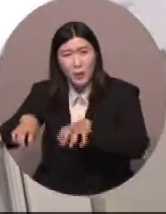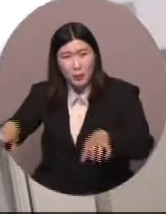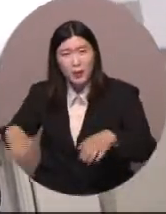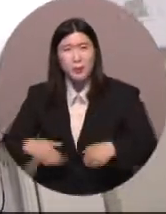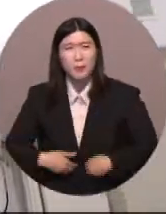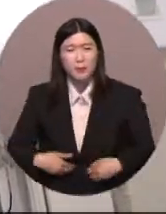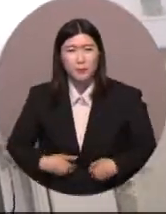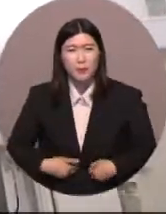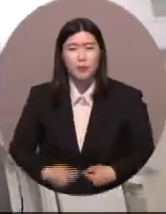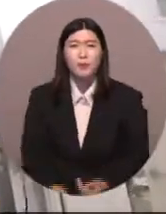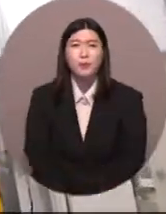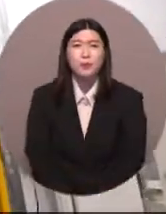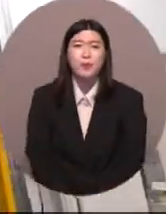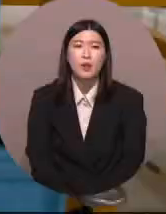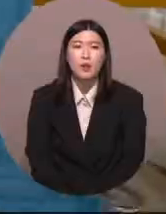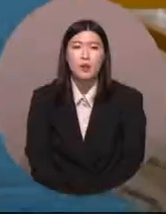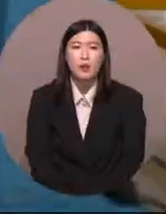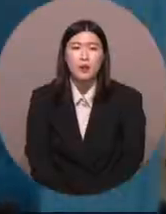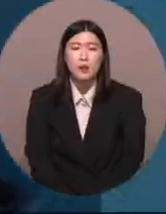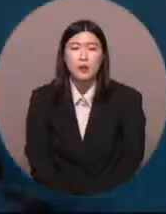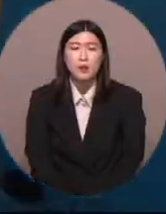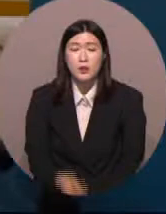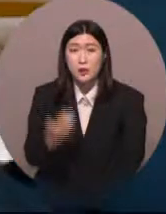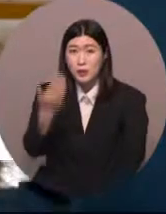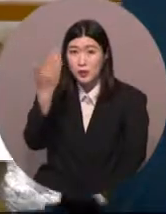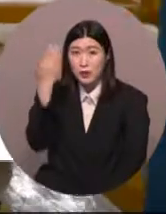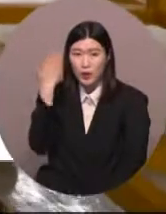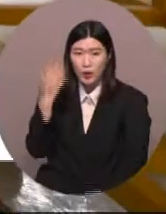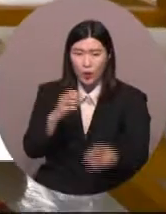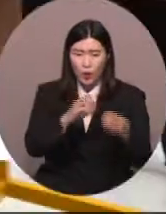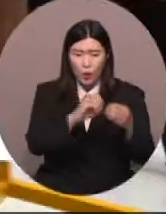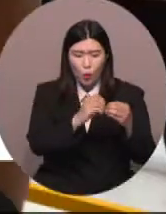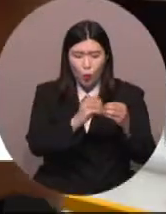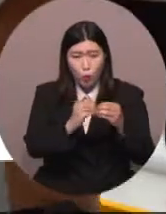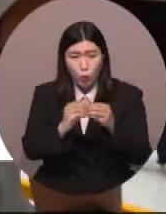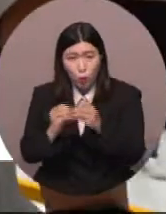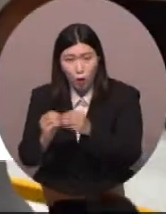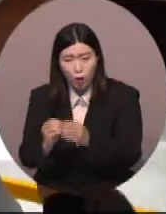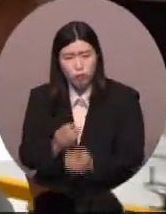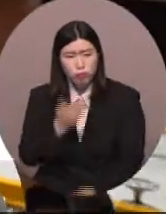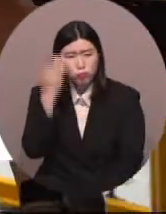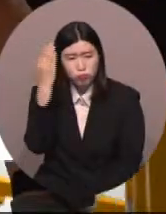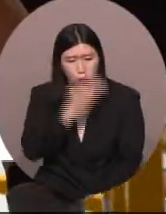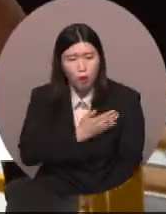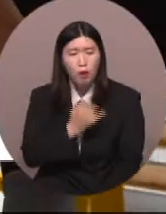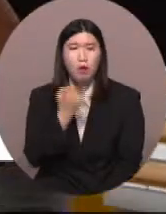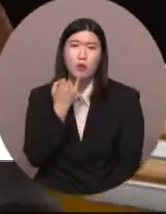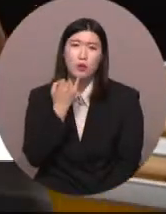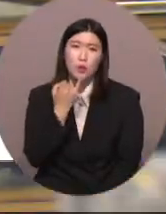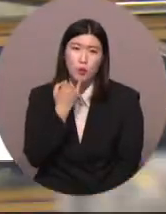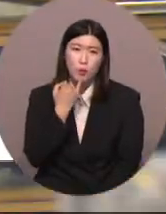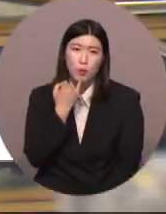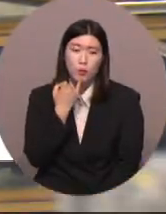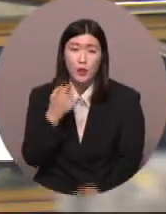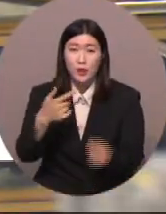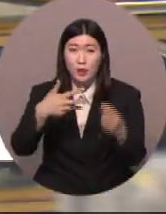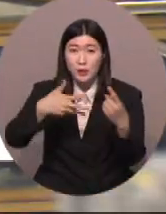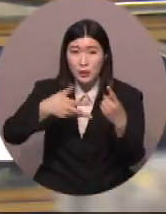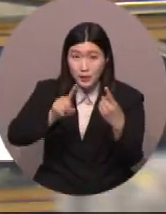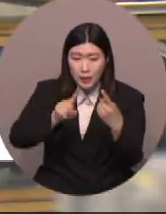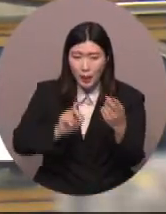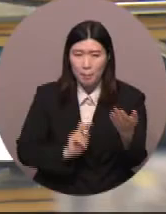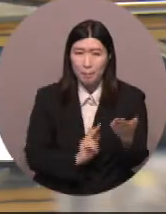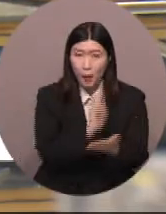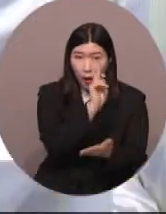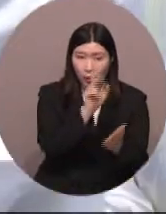상황입니다. 앞서 납품과 조립 후 실시한 점검에서 문제가 없던 데다 1차 발사 때도 썼던